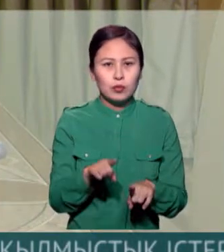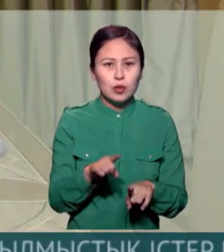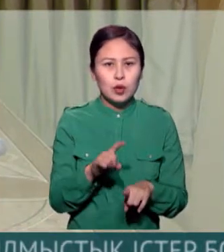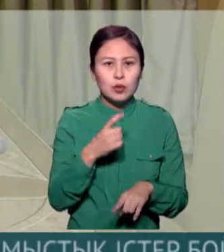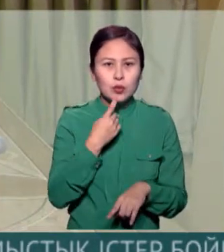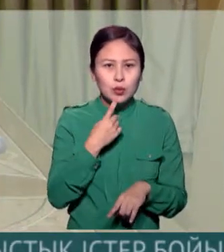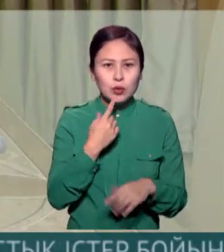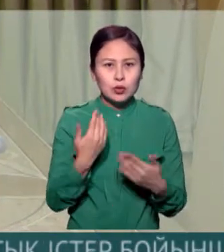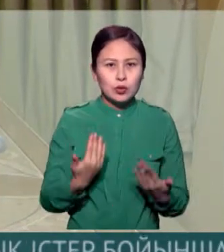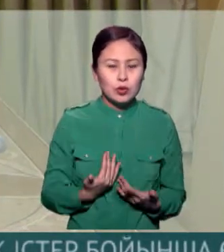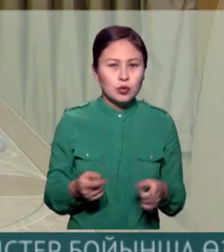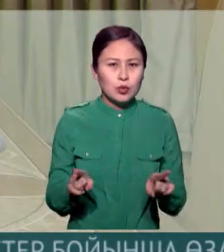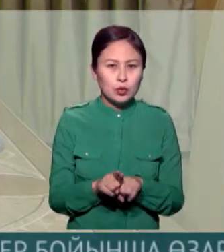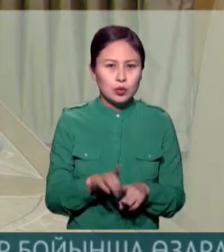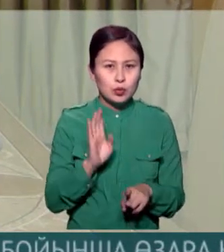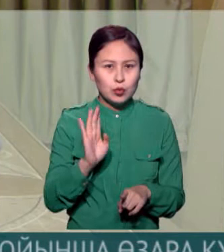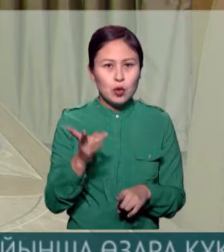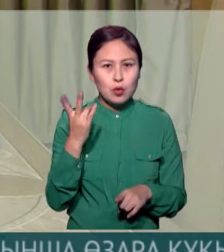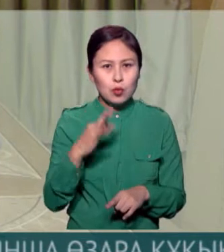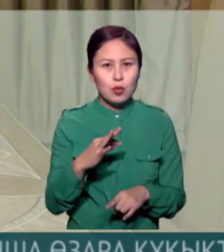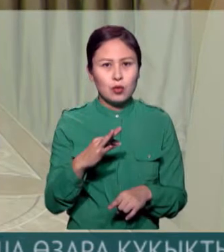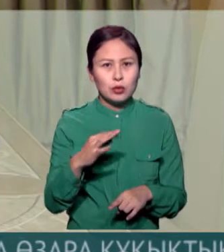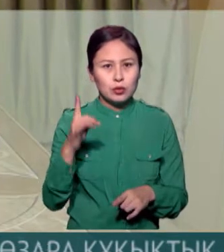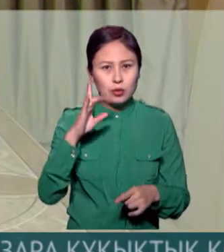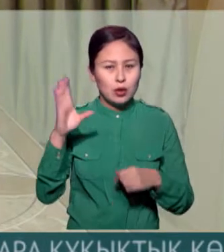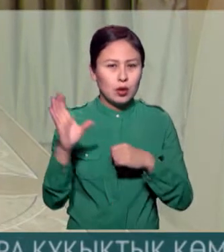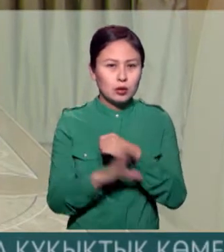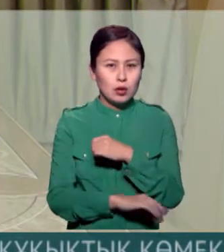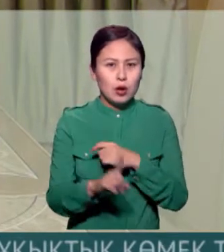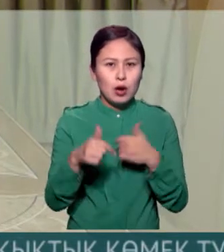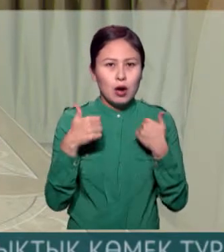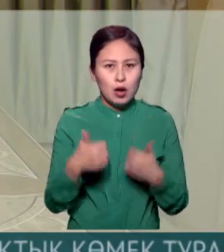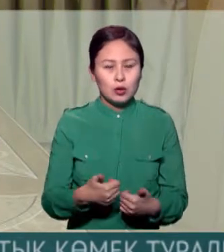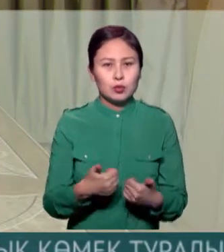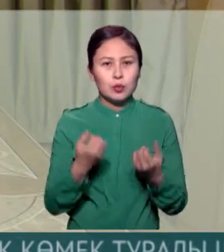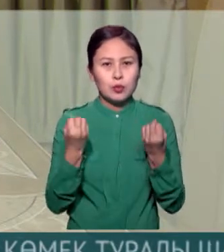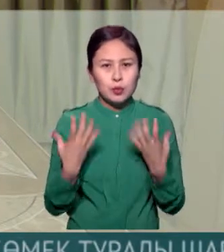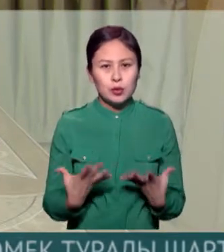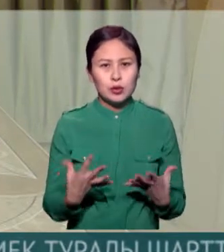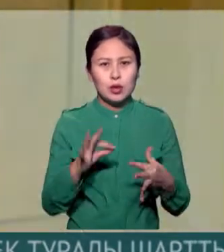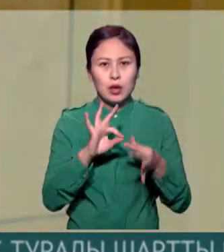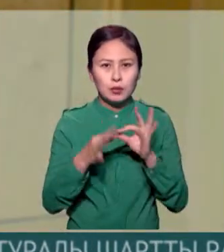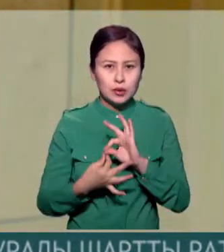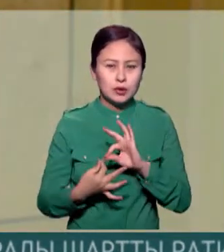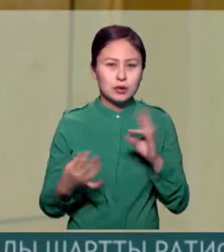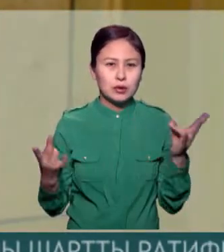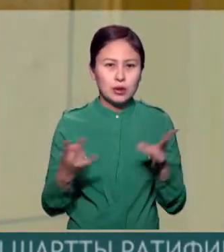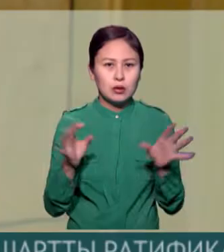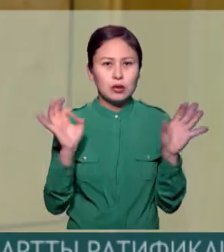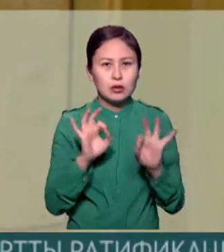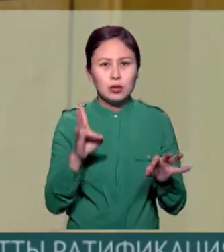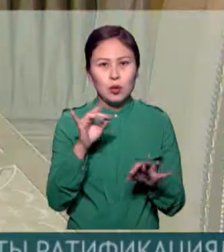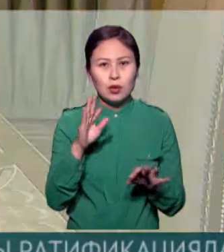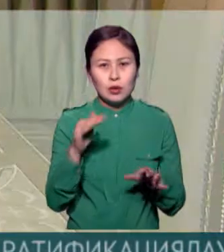Қиыншылығы жағынан да, барлық жағынан да. Бірақ арт жағы жақсы болады елге. Деп осыны түсіндіру жағдайын Нұр Отан